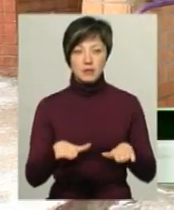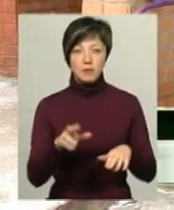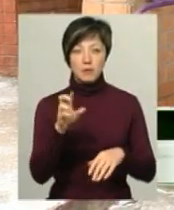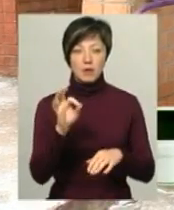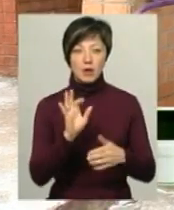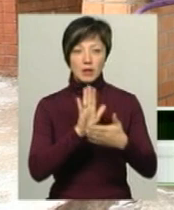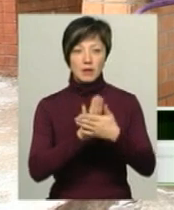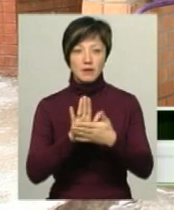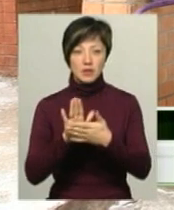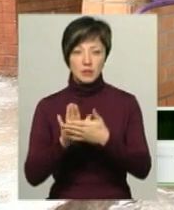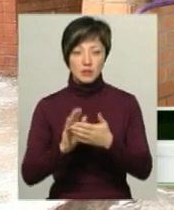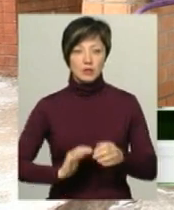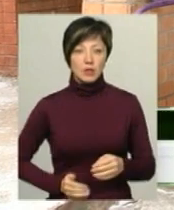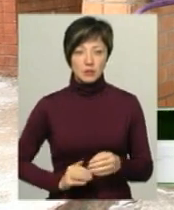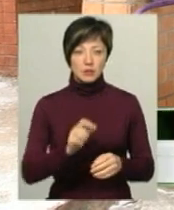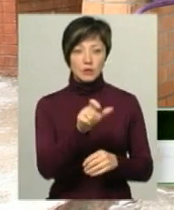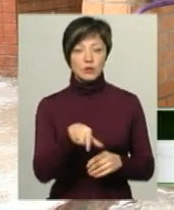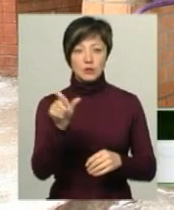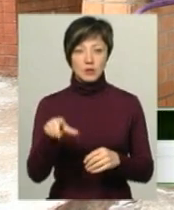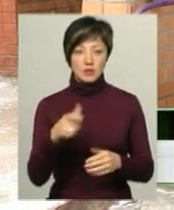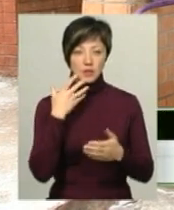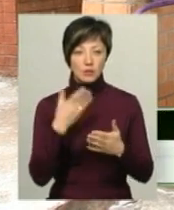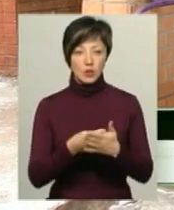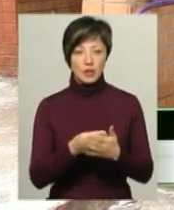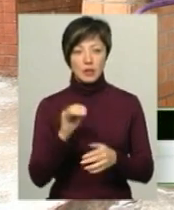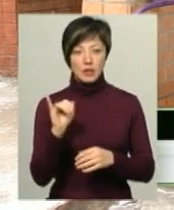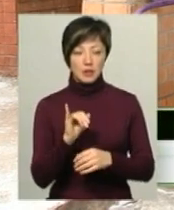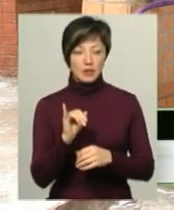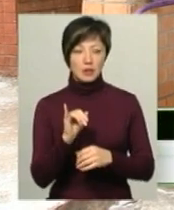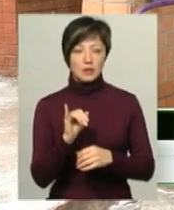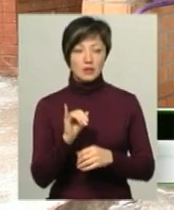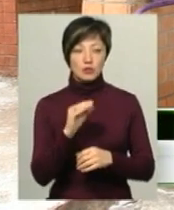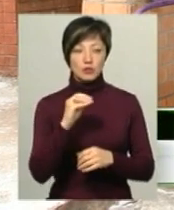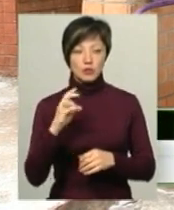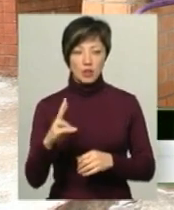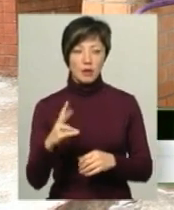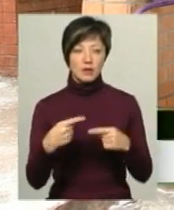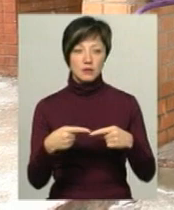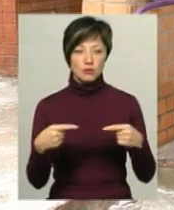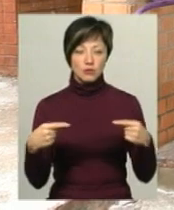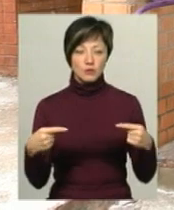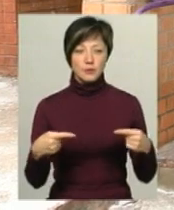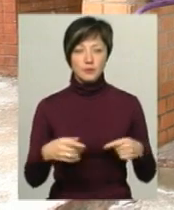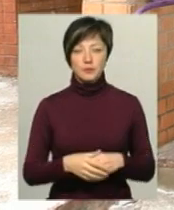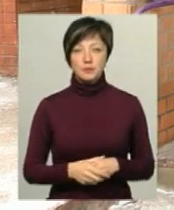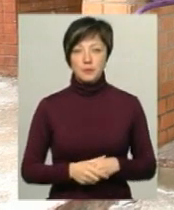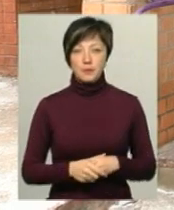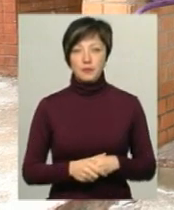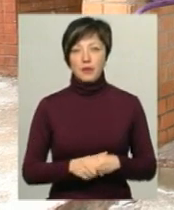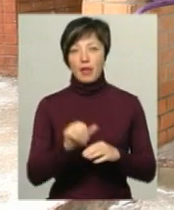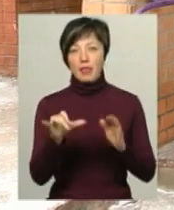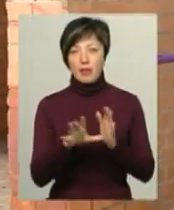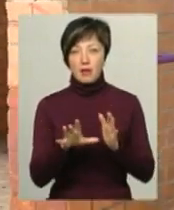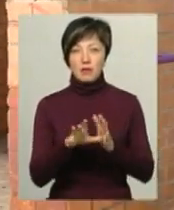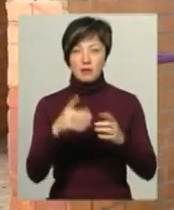що навішують тут і частні, люди навішують своє, і ЖЕК, і всі останні там. По енергозбут і